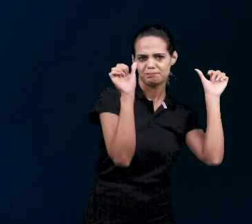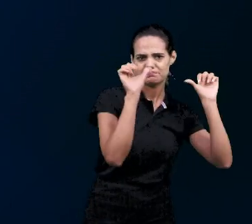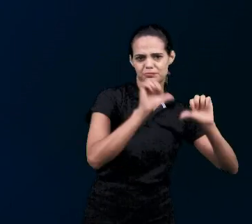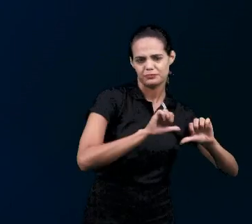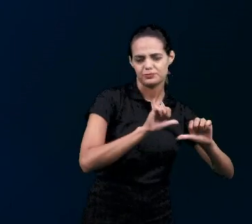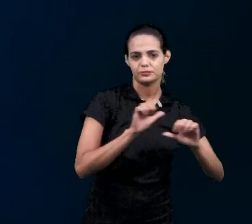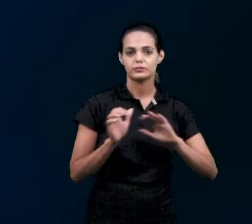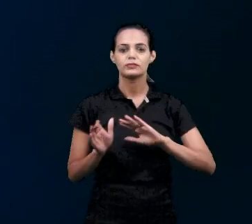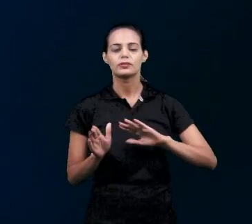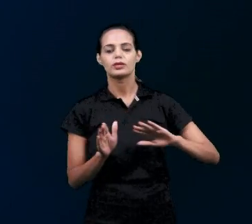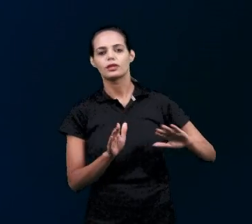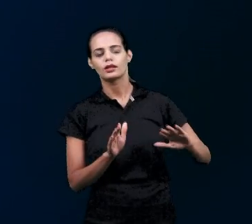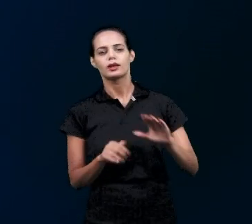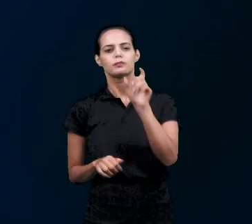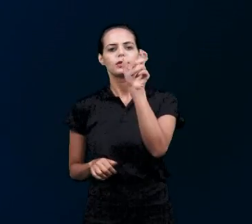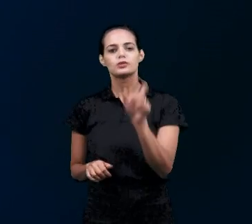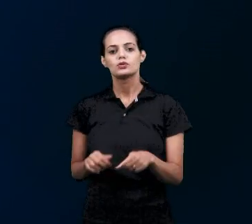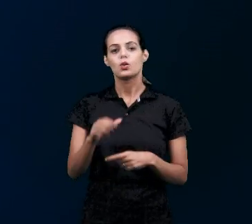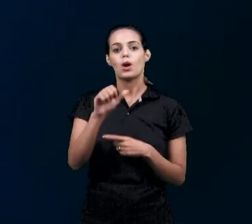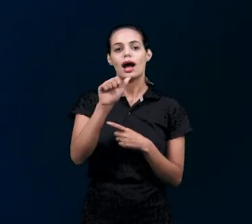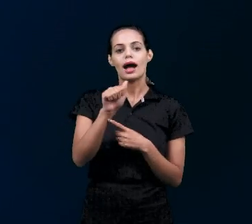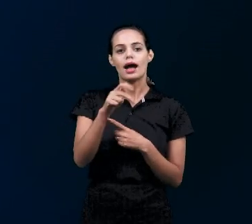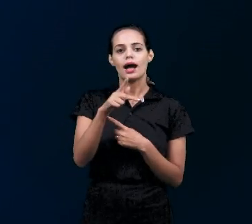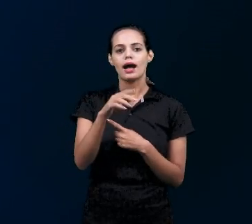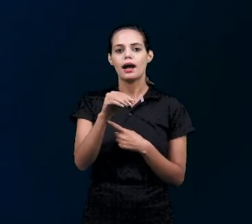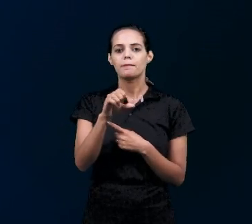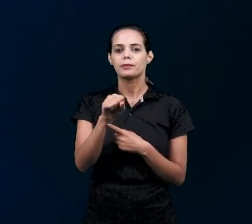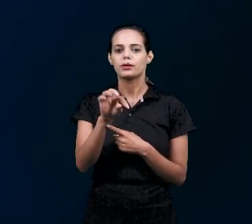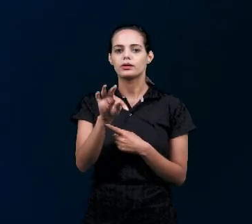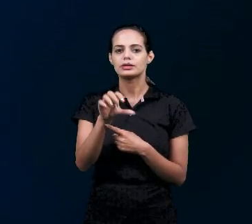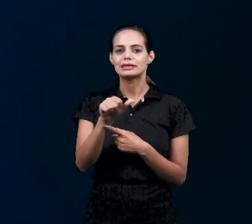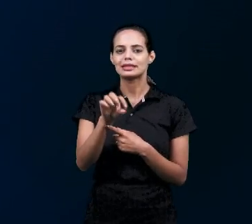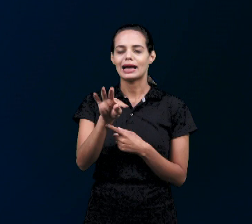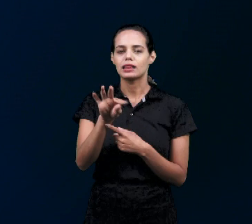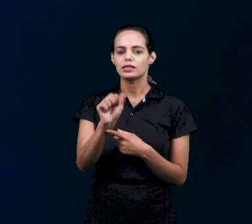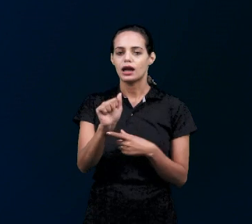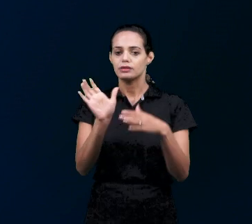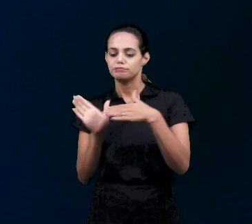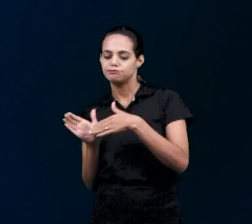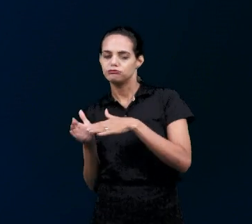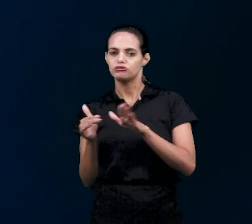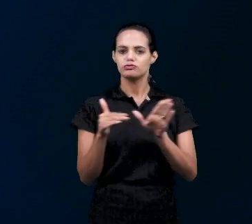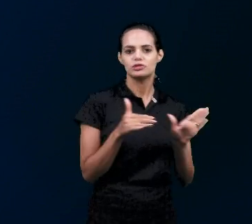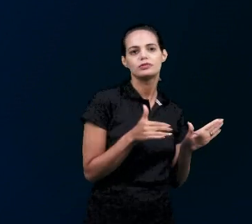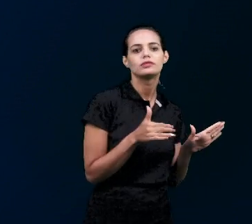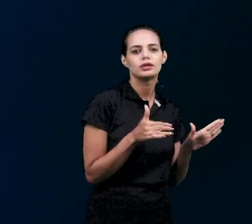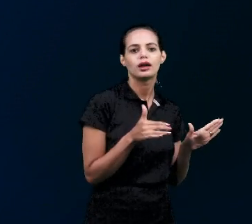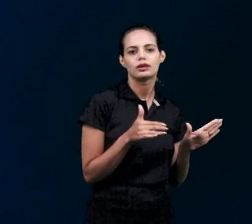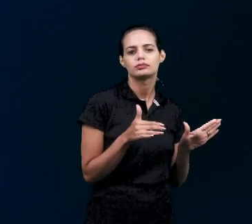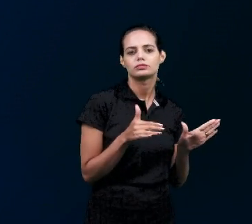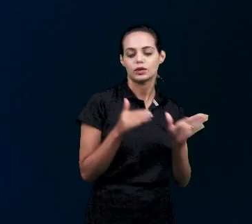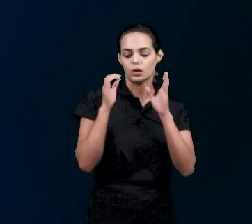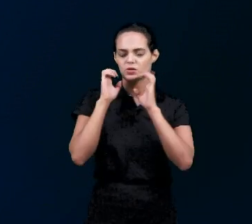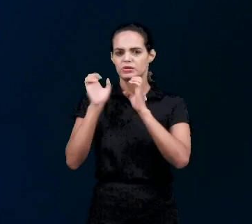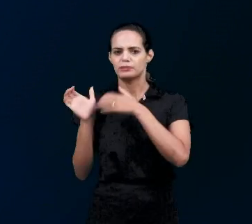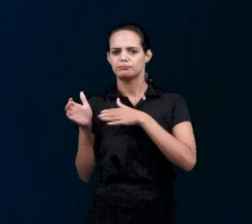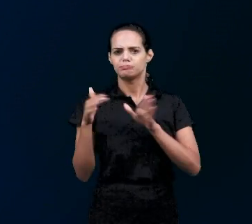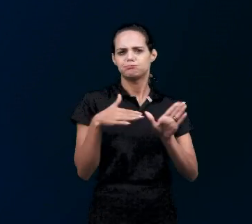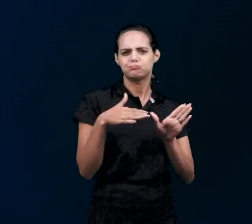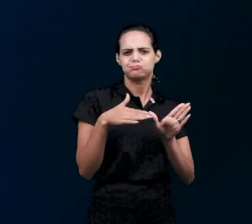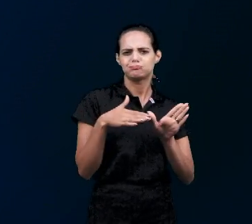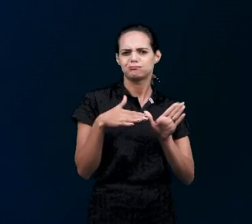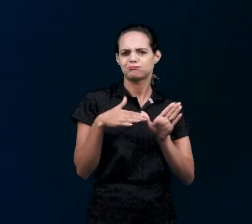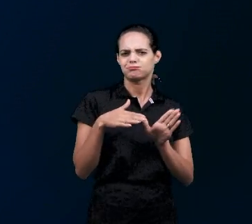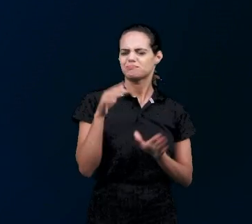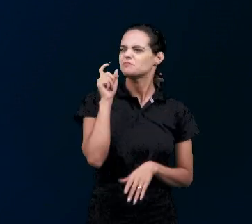Être apostate, c'est de se dévier de la vérité de l'Évangile, c'est de renier les vérités contenues dans la